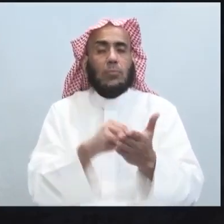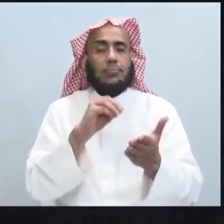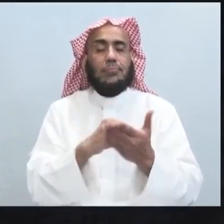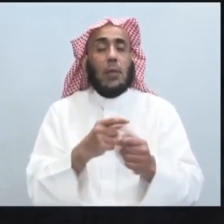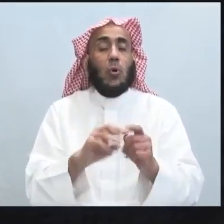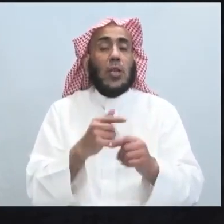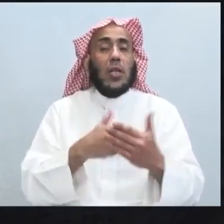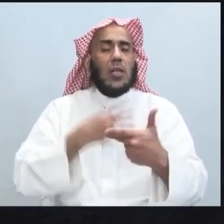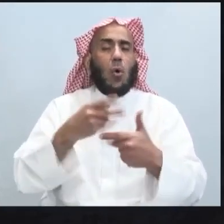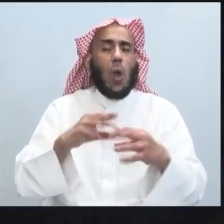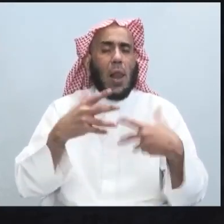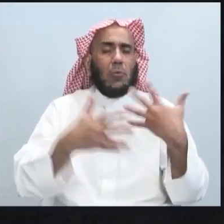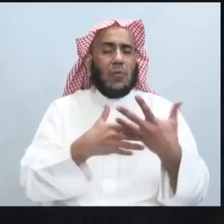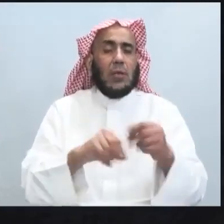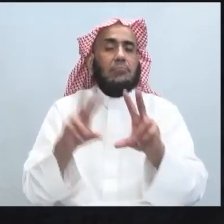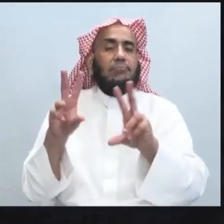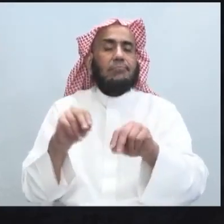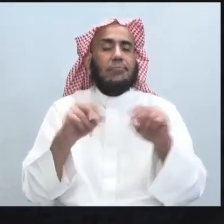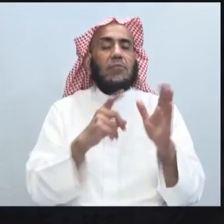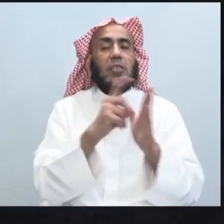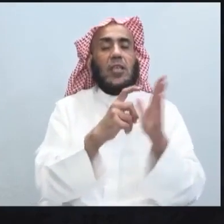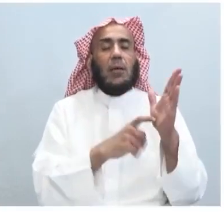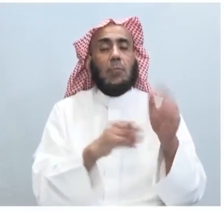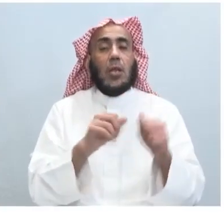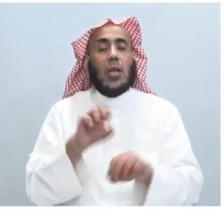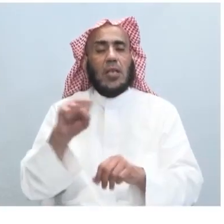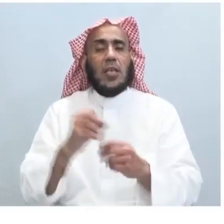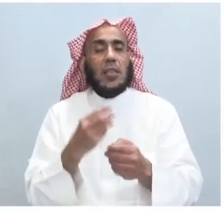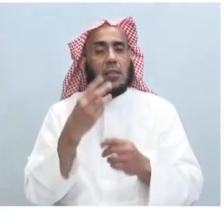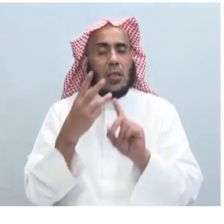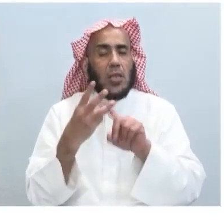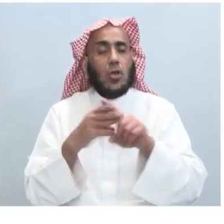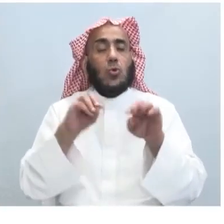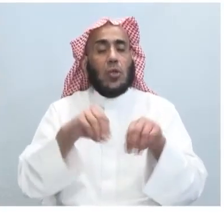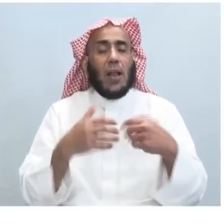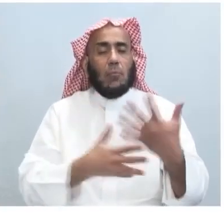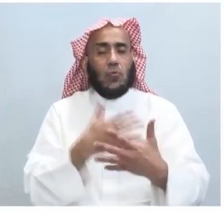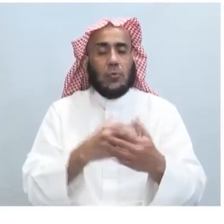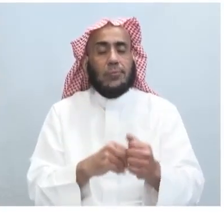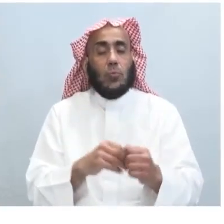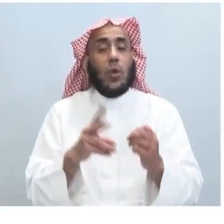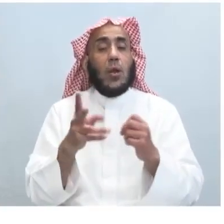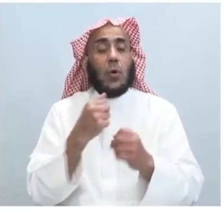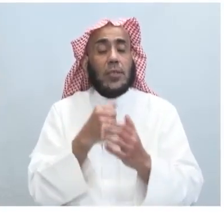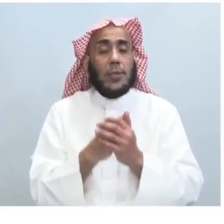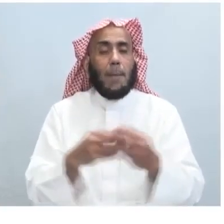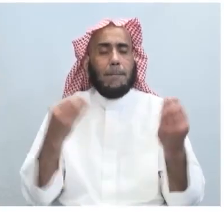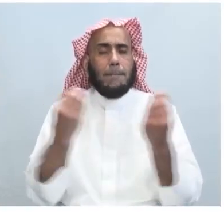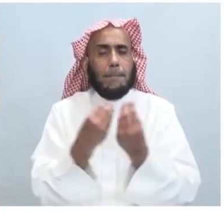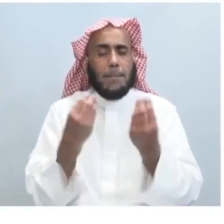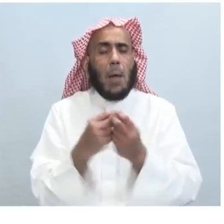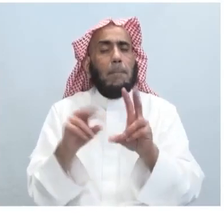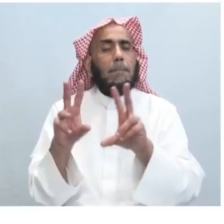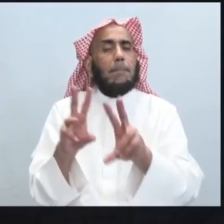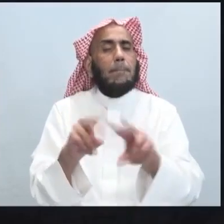المواد الناتجه والمواد المتفاعله كلها في نفس ان اذا الخاصيه الثالثه توجد المتفاعلات والنواتج معا اي